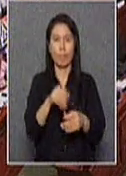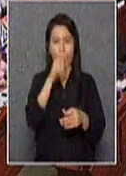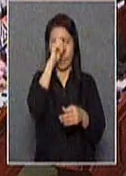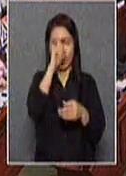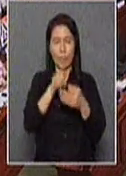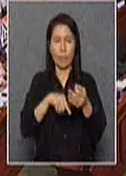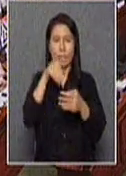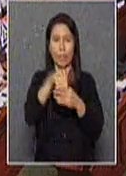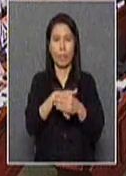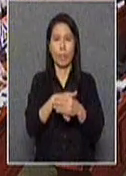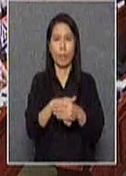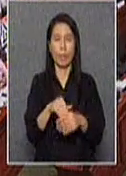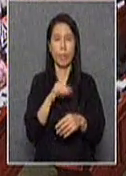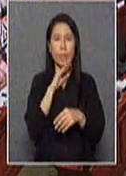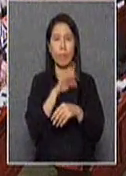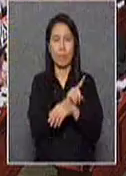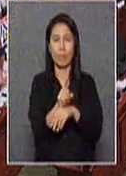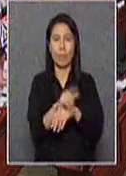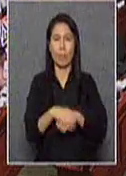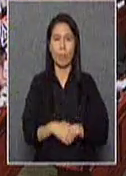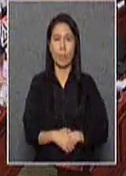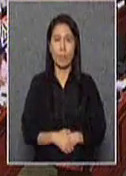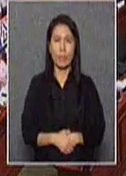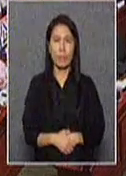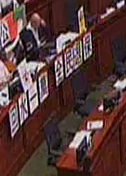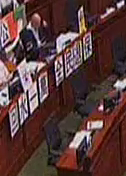求記名表決，表決鐘響1分鐘。